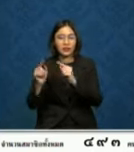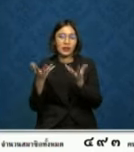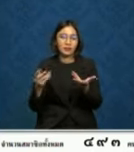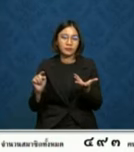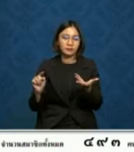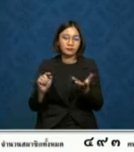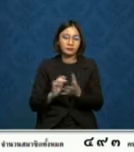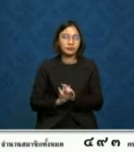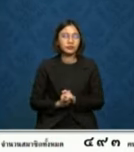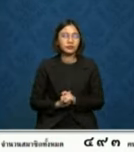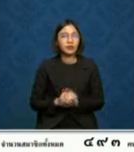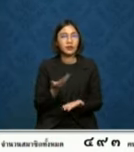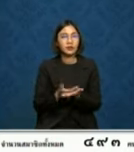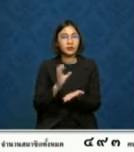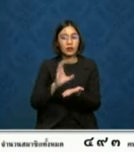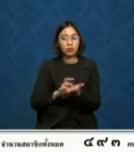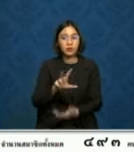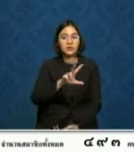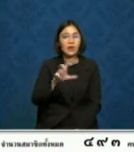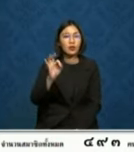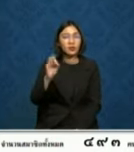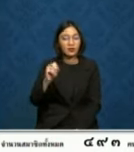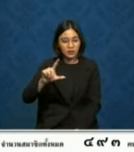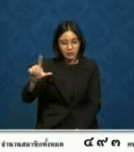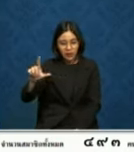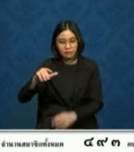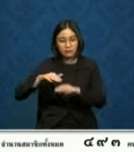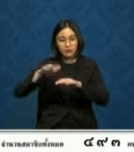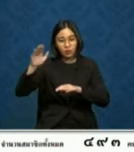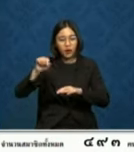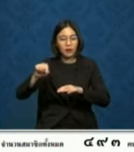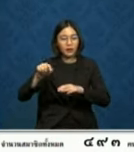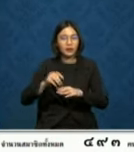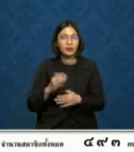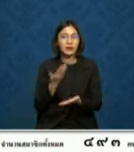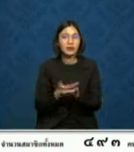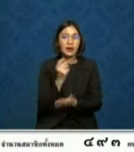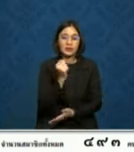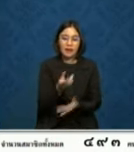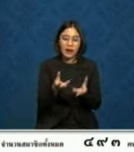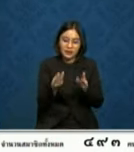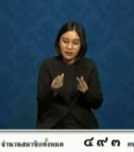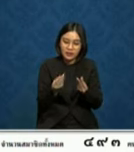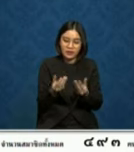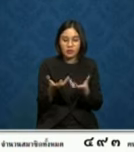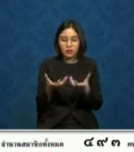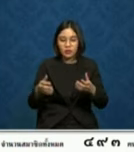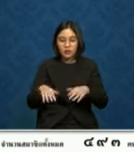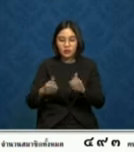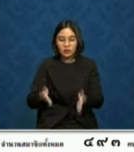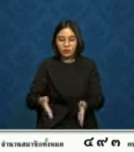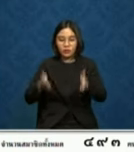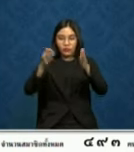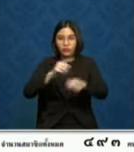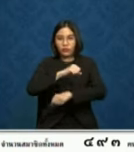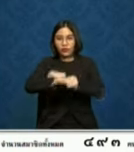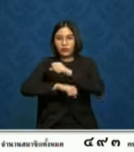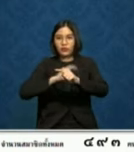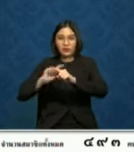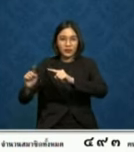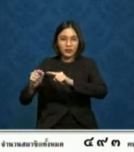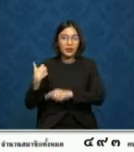ครับในงบประมาณ 390ล้านบาทเศษนั้นเป็นค่าที่ดินและสิ่งปลูกสร้างไปแล้ว